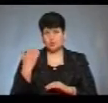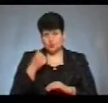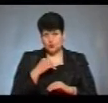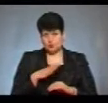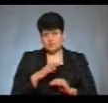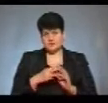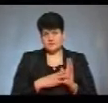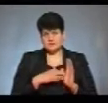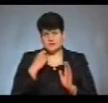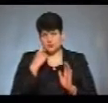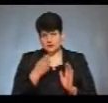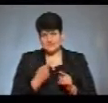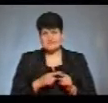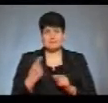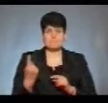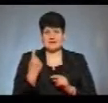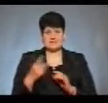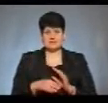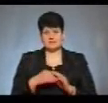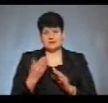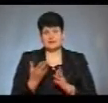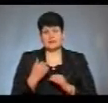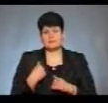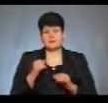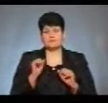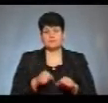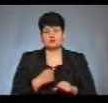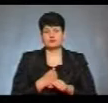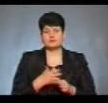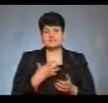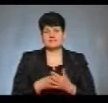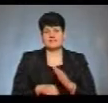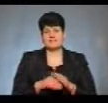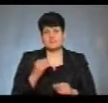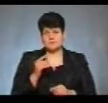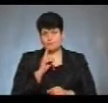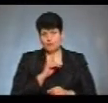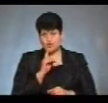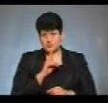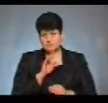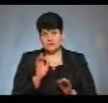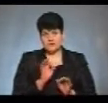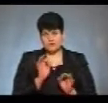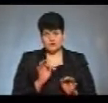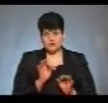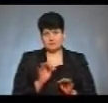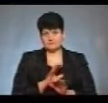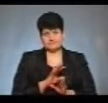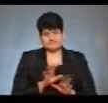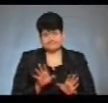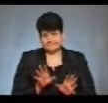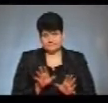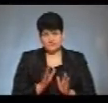виповнилось 18, тобто це перші вибори, на яких ми можемо зробити власне свій вибір. Поки що ми ще нічого не пройшли, оскільки